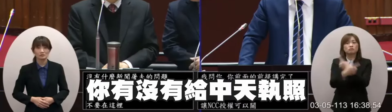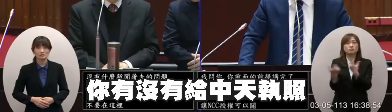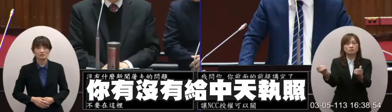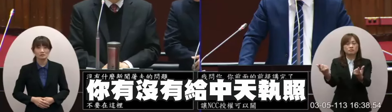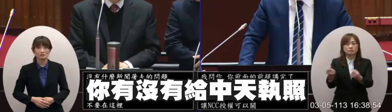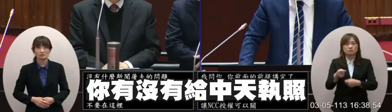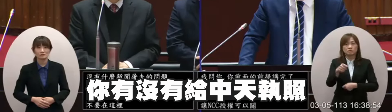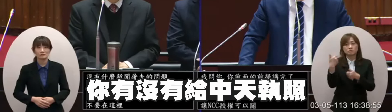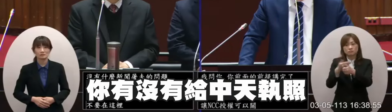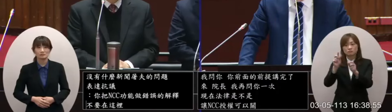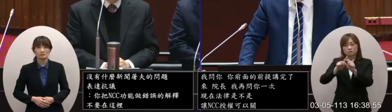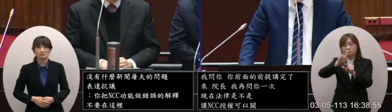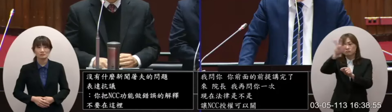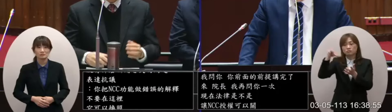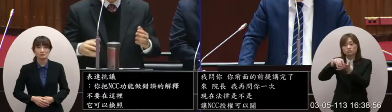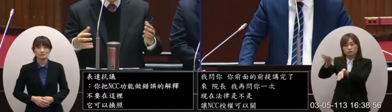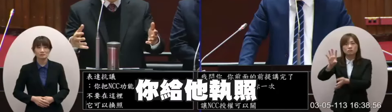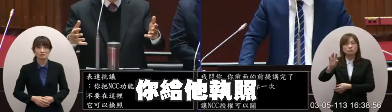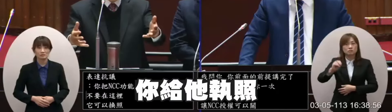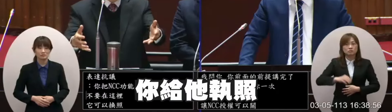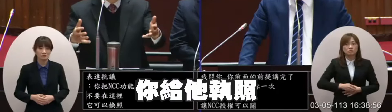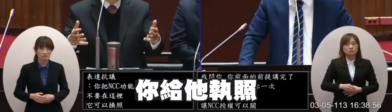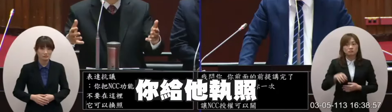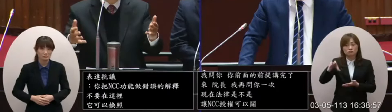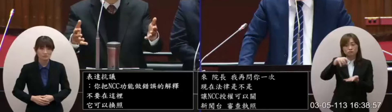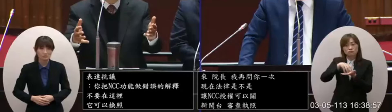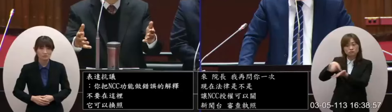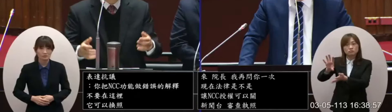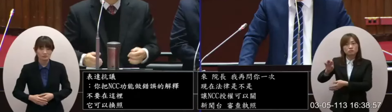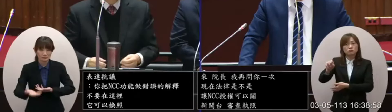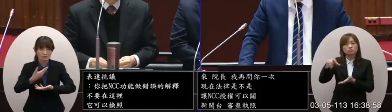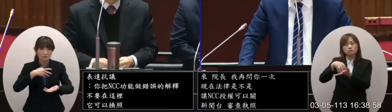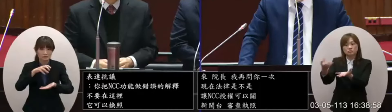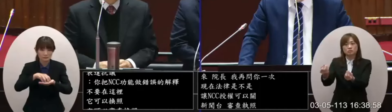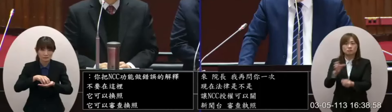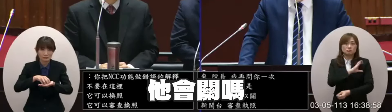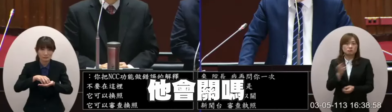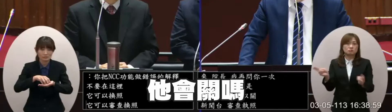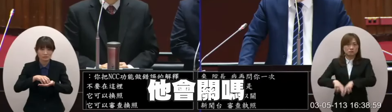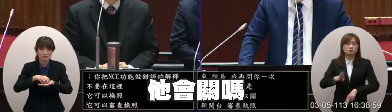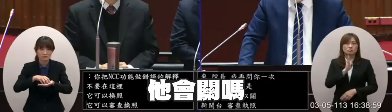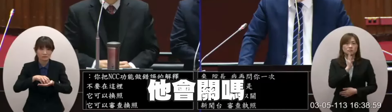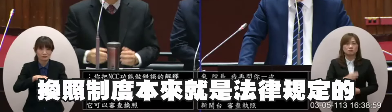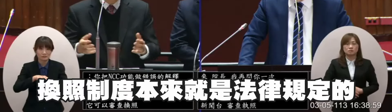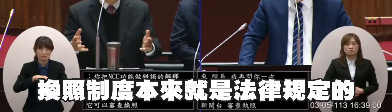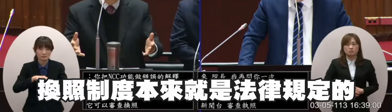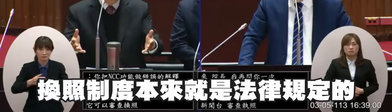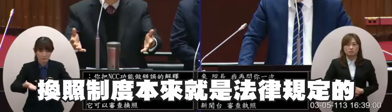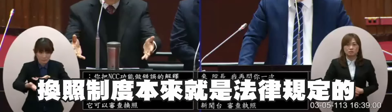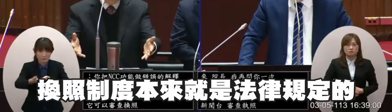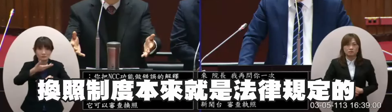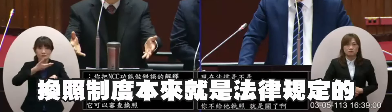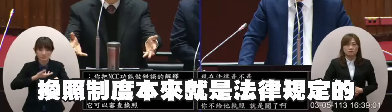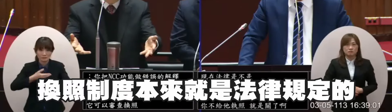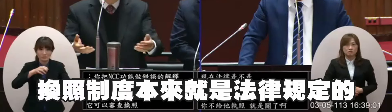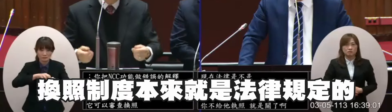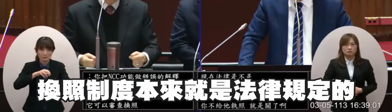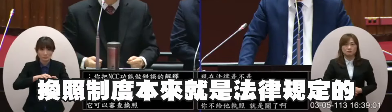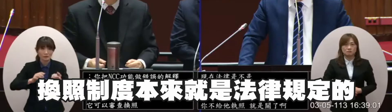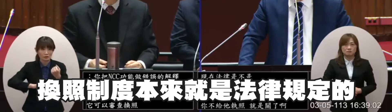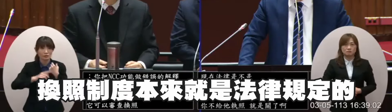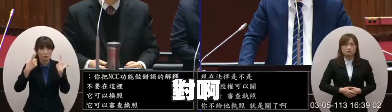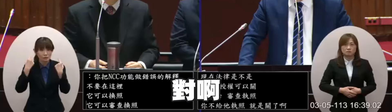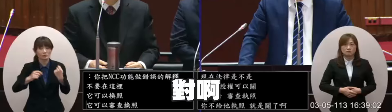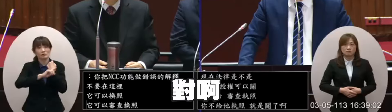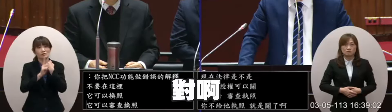换照？ 你有没有给中天执照？ 都是换照， 你给他知道他会关吗？ 换照制度就是 这样 规定。 换照制度本来就是法律规